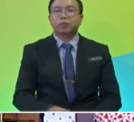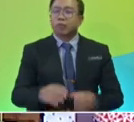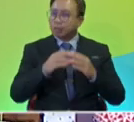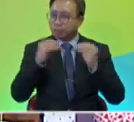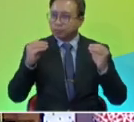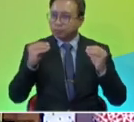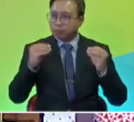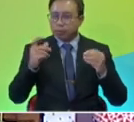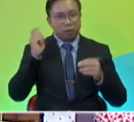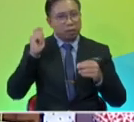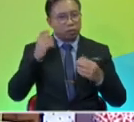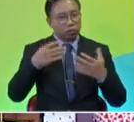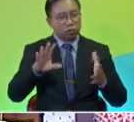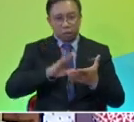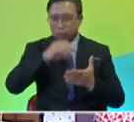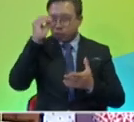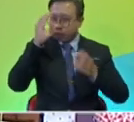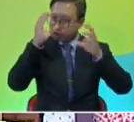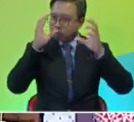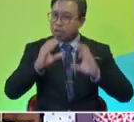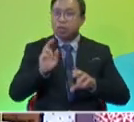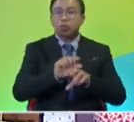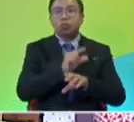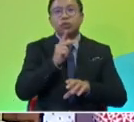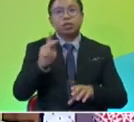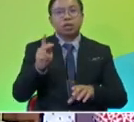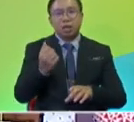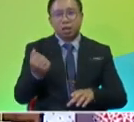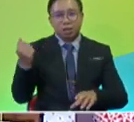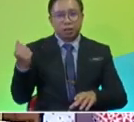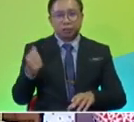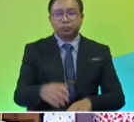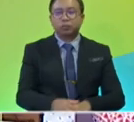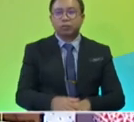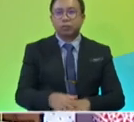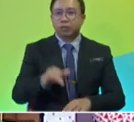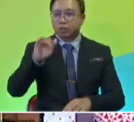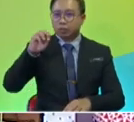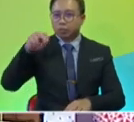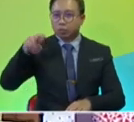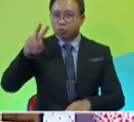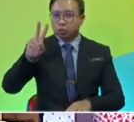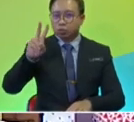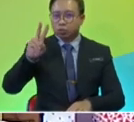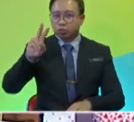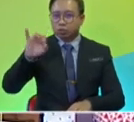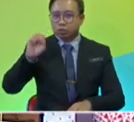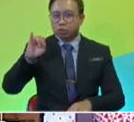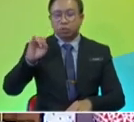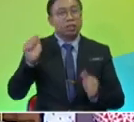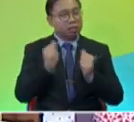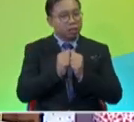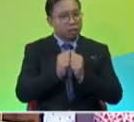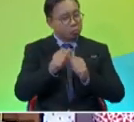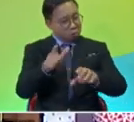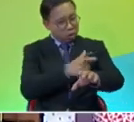tadi kita ada belajar cara menggunakan kita punya alat perkurusi dan juga alat improvisasi dengan iringan lagu